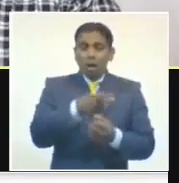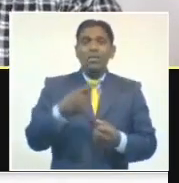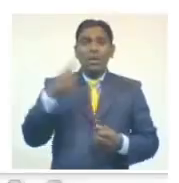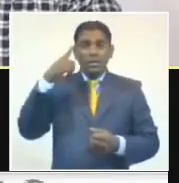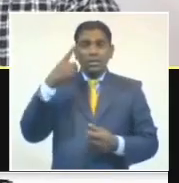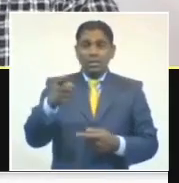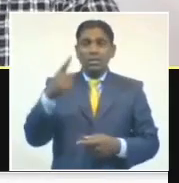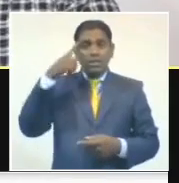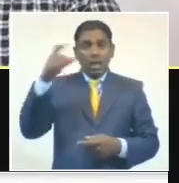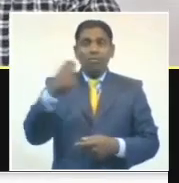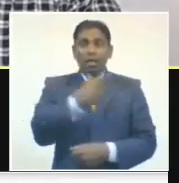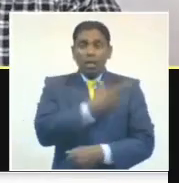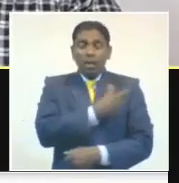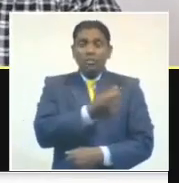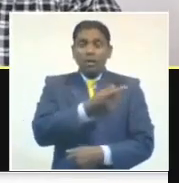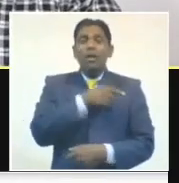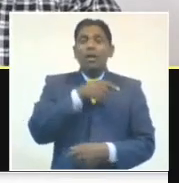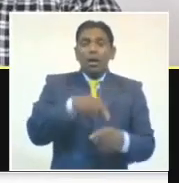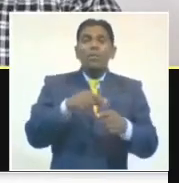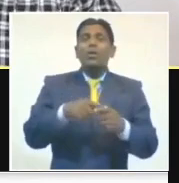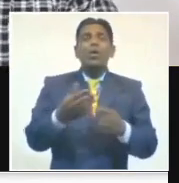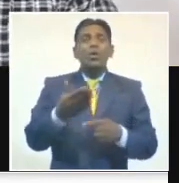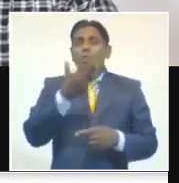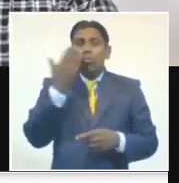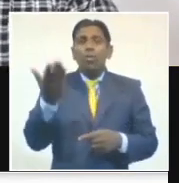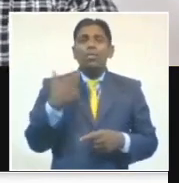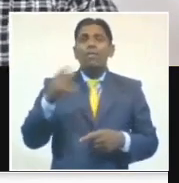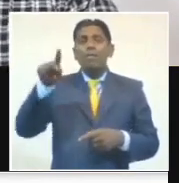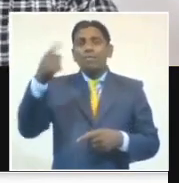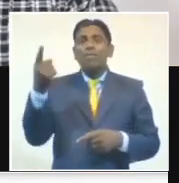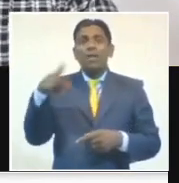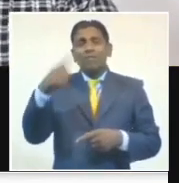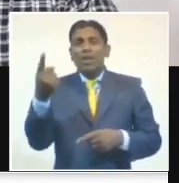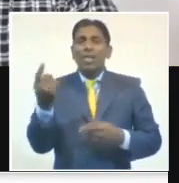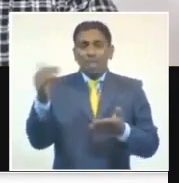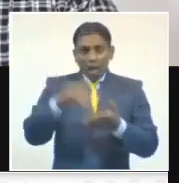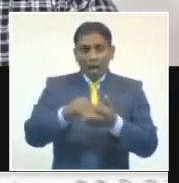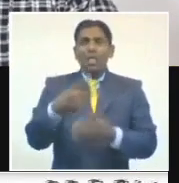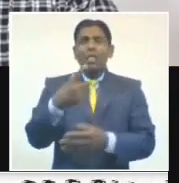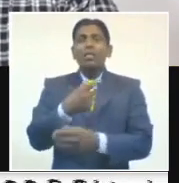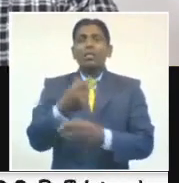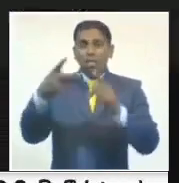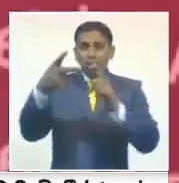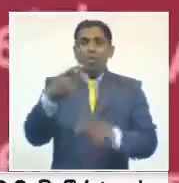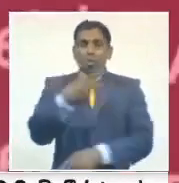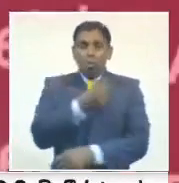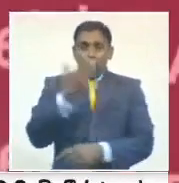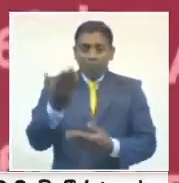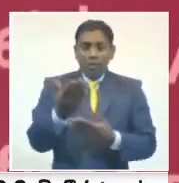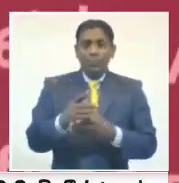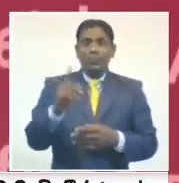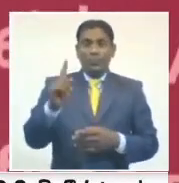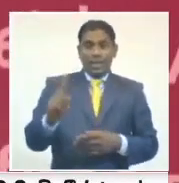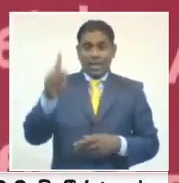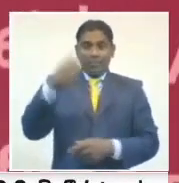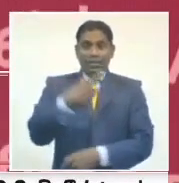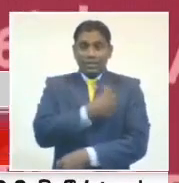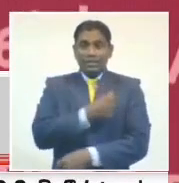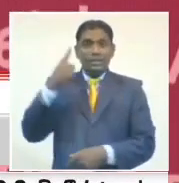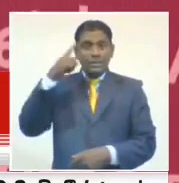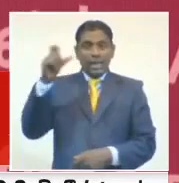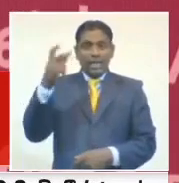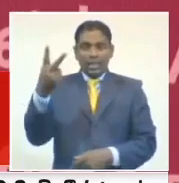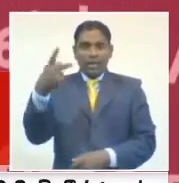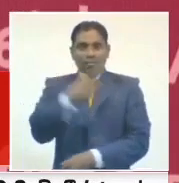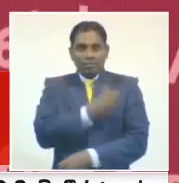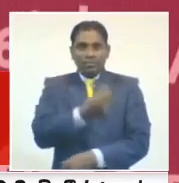තියෙන හැකියාවක් තියෙනවද වෙනත් එන්නතක් ලබා ගන්න? මුල් අවස්ථාවේදී සයිනෝෆාම් එන්නත් දෙක ලබාගෙන තියෙනවා නම් දැනට වෙන විකල්පයක් ඇත්තටම නැහැ.